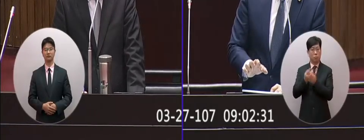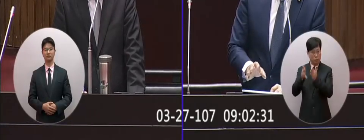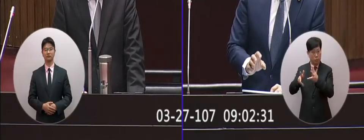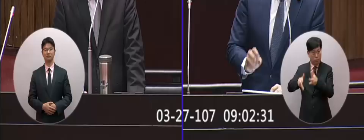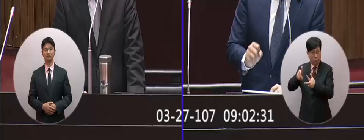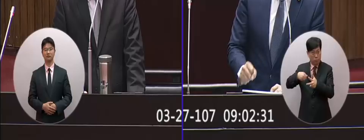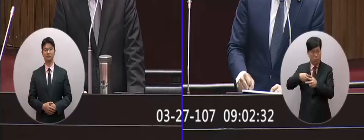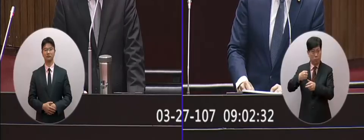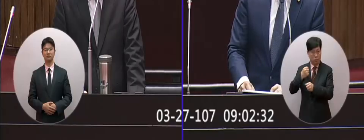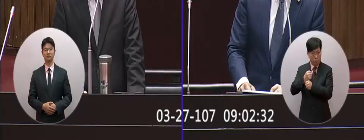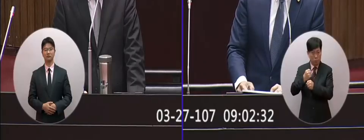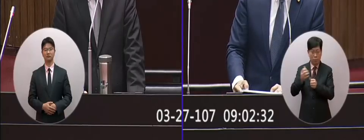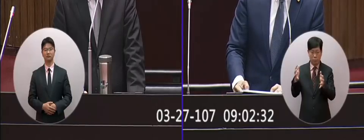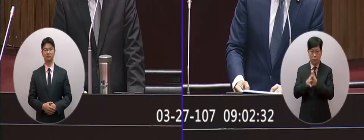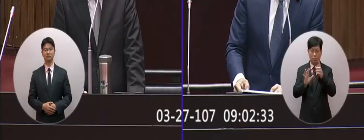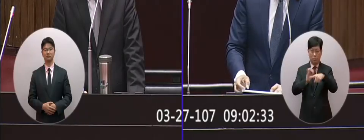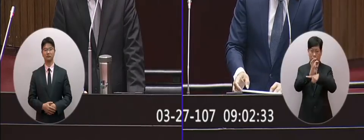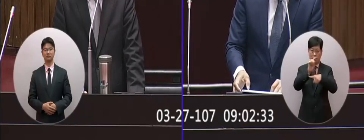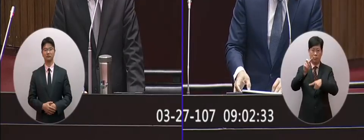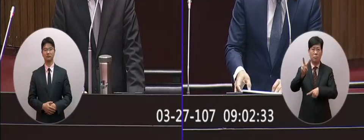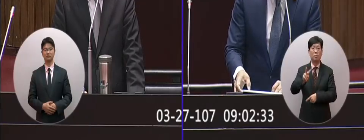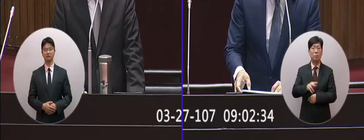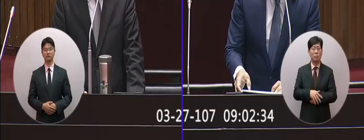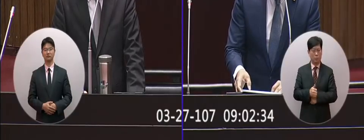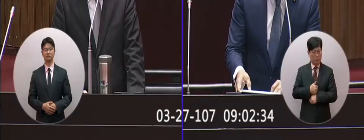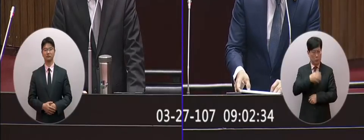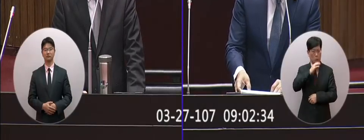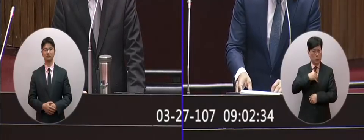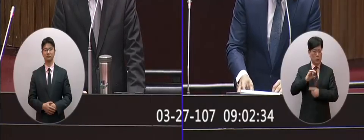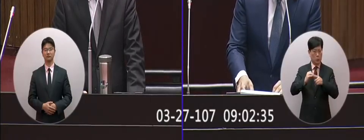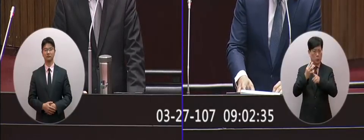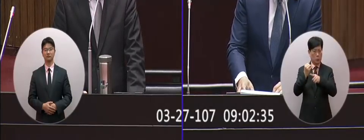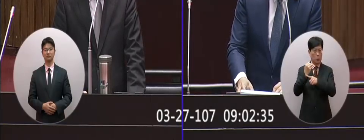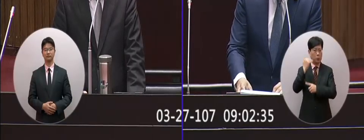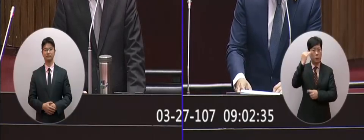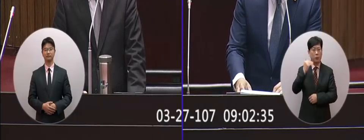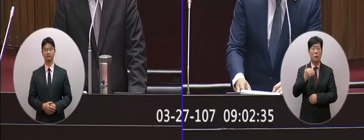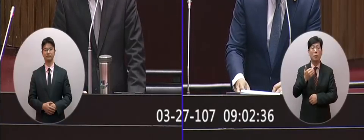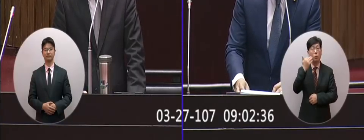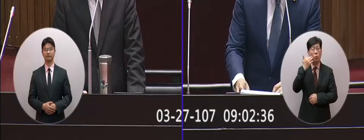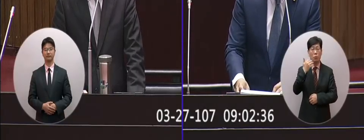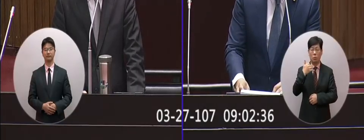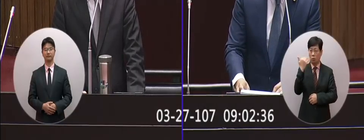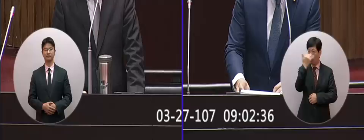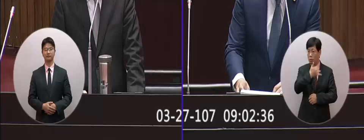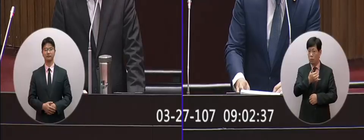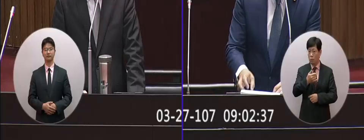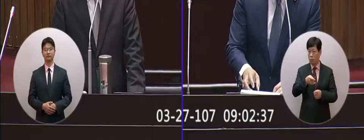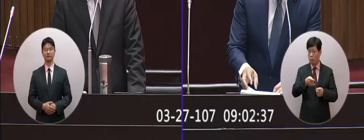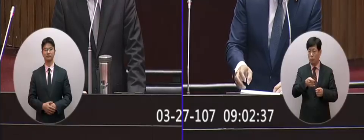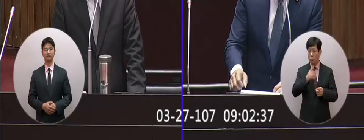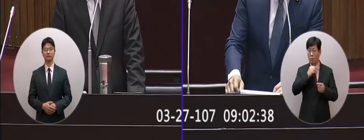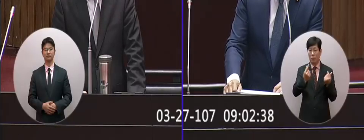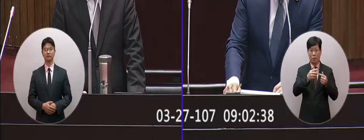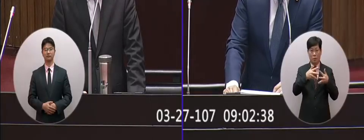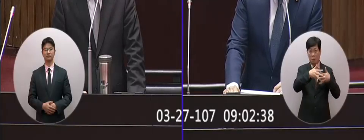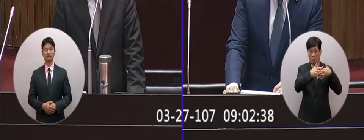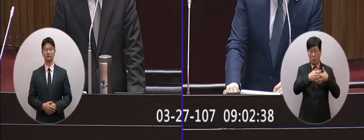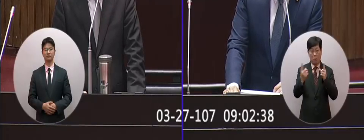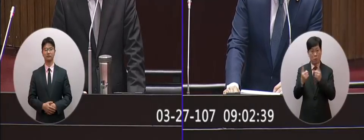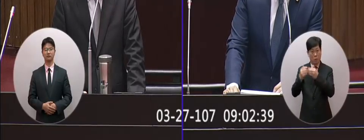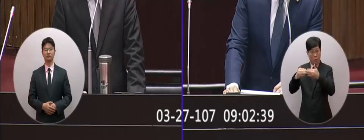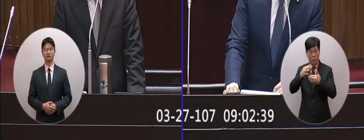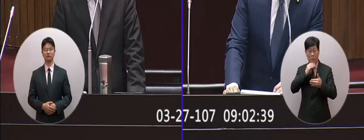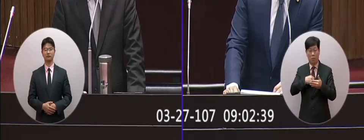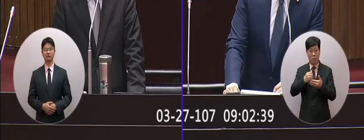造业的话，就高达40.2%，所以它是一个很高的比例。那所以在这个时候，如果这个对于川普对中国所